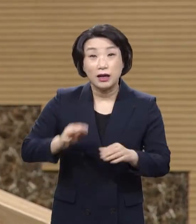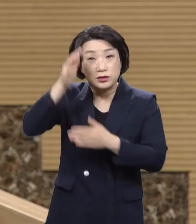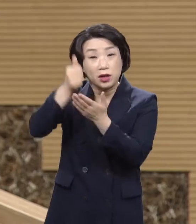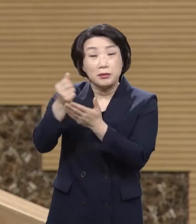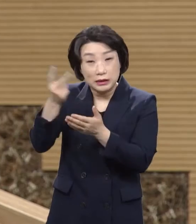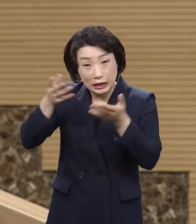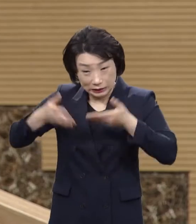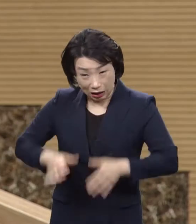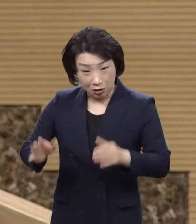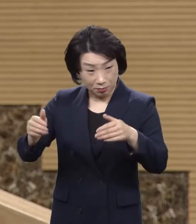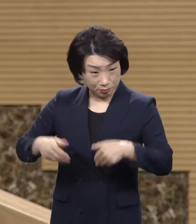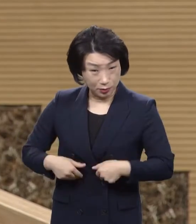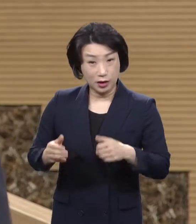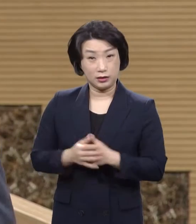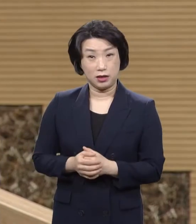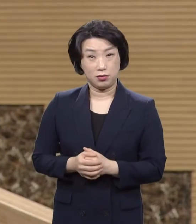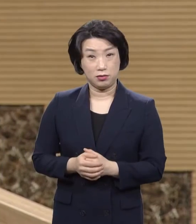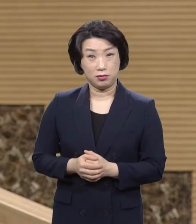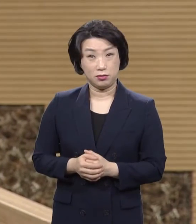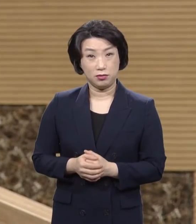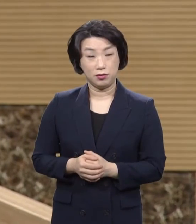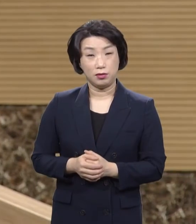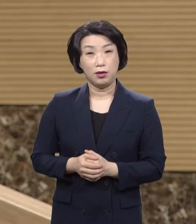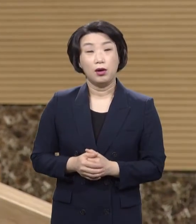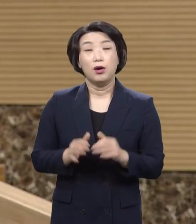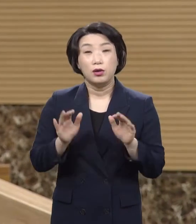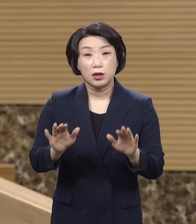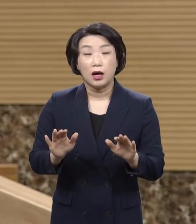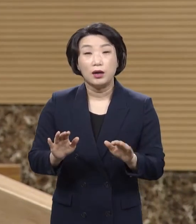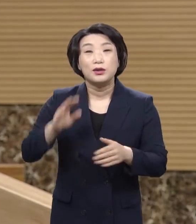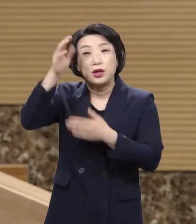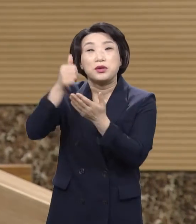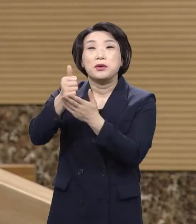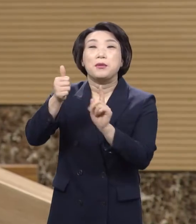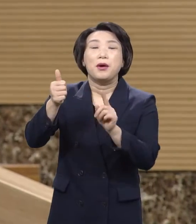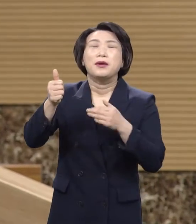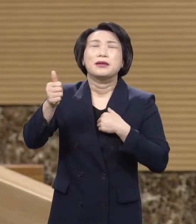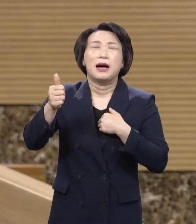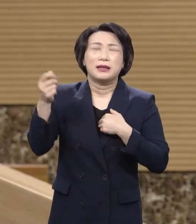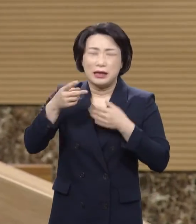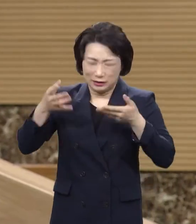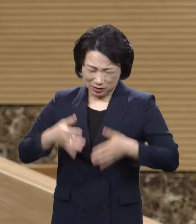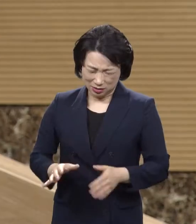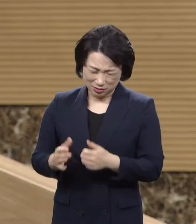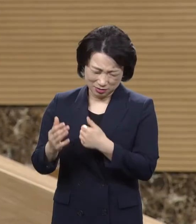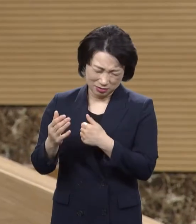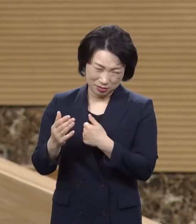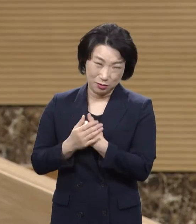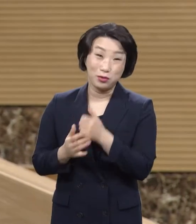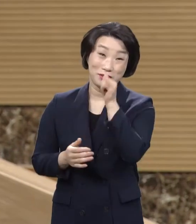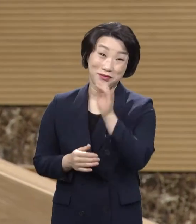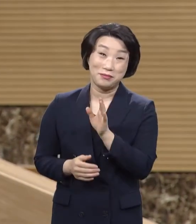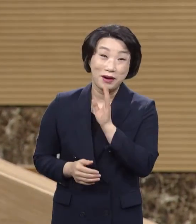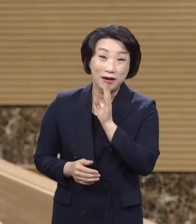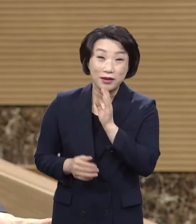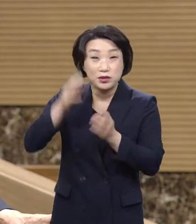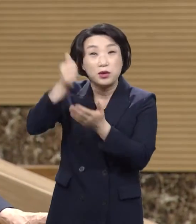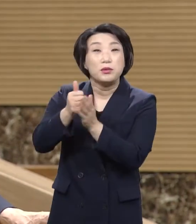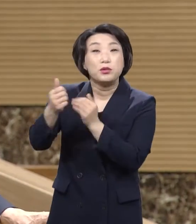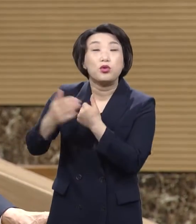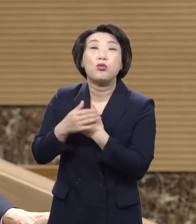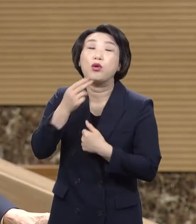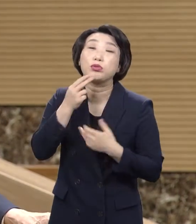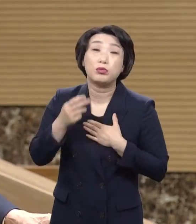성령으로 거듭나야 돼. 자, 성령은 나를 거듭나는 분이신데 성령이